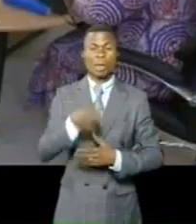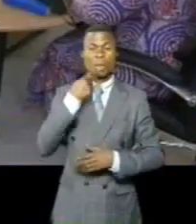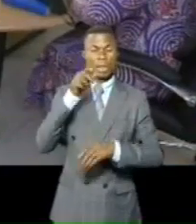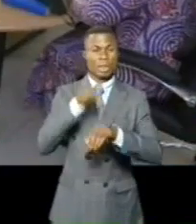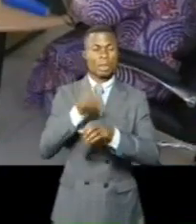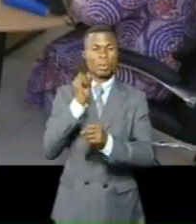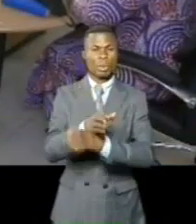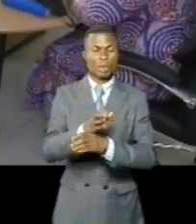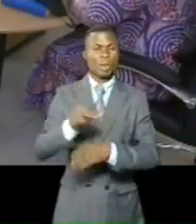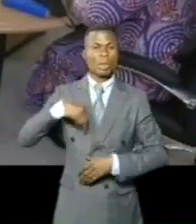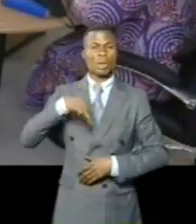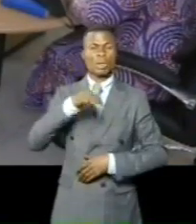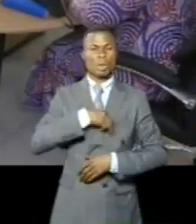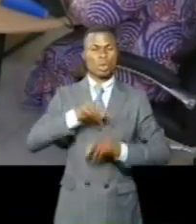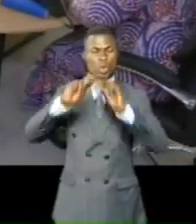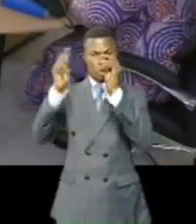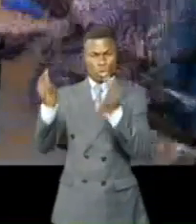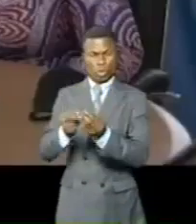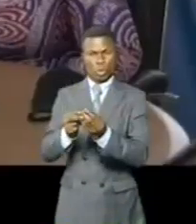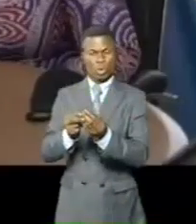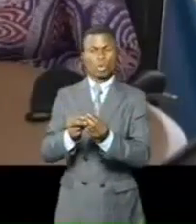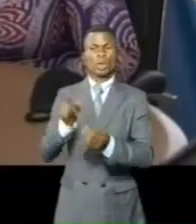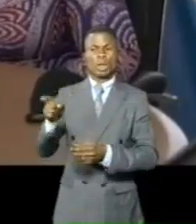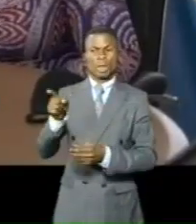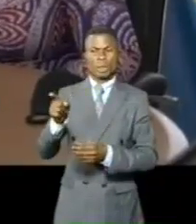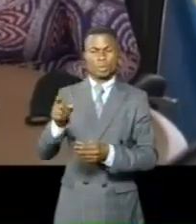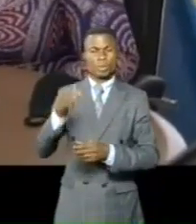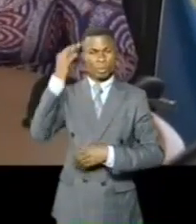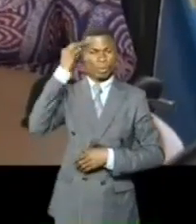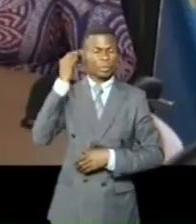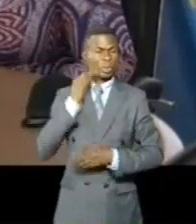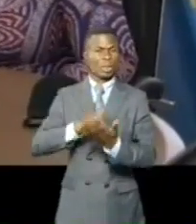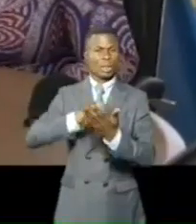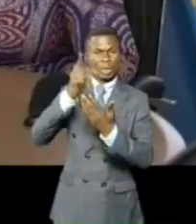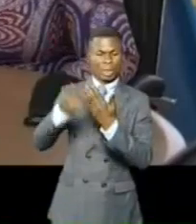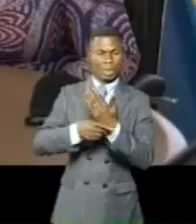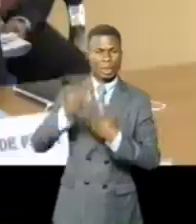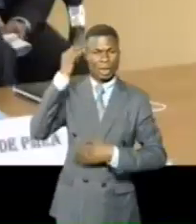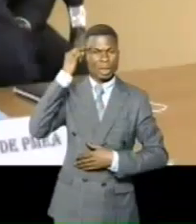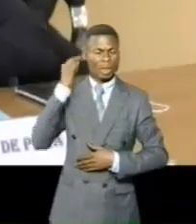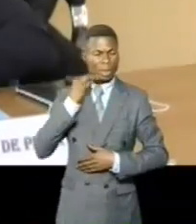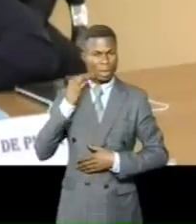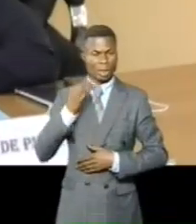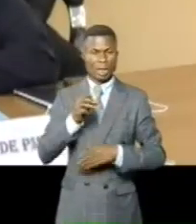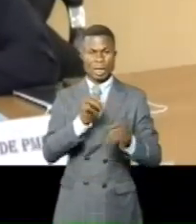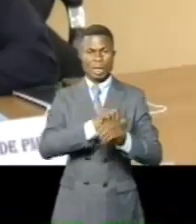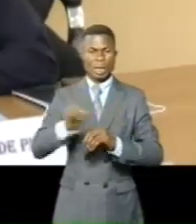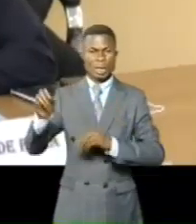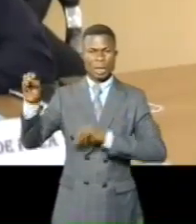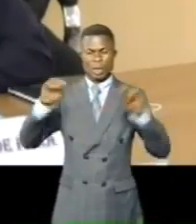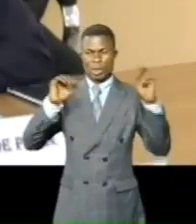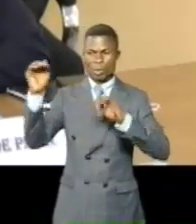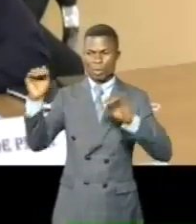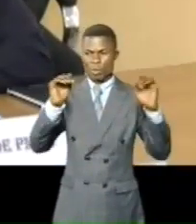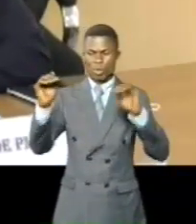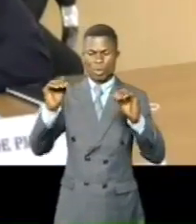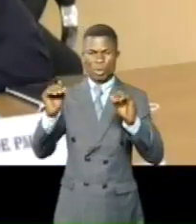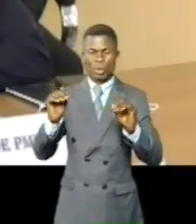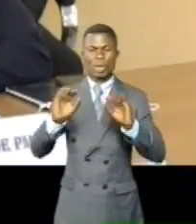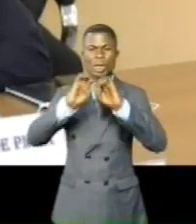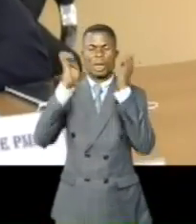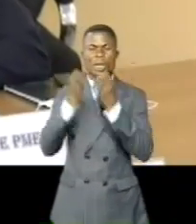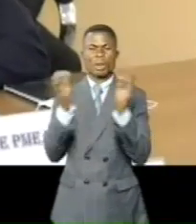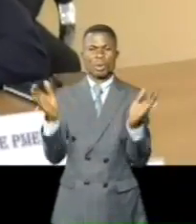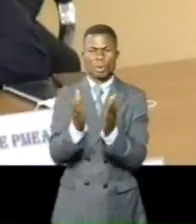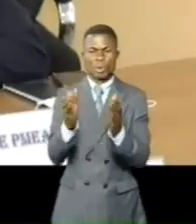pour les membres des parties prenantes, je cite, le ministère du Plan, le ministère des classes moyennes, petites et moyennes